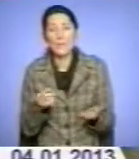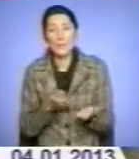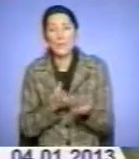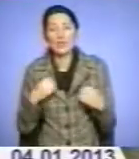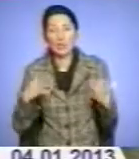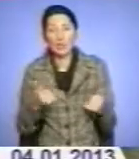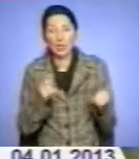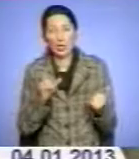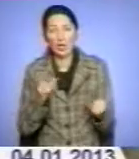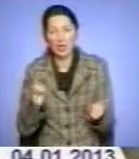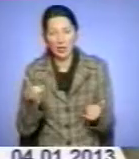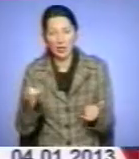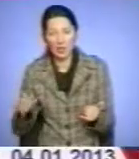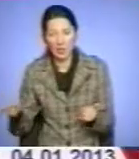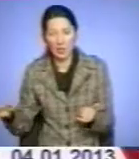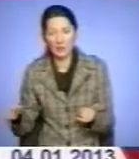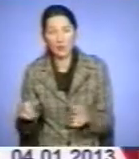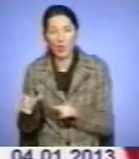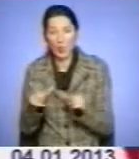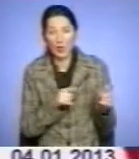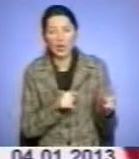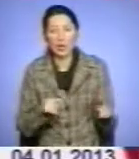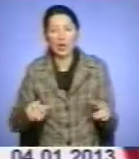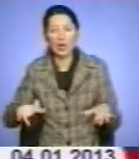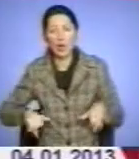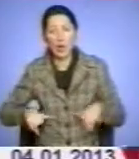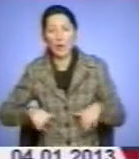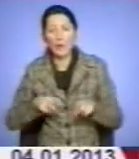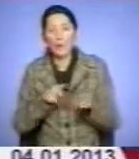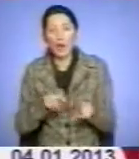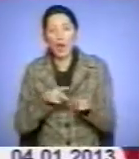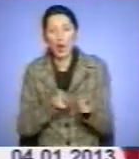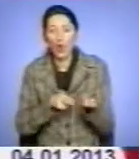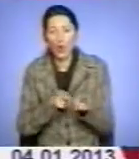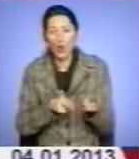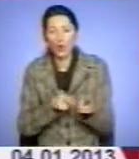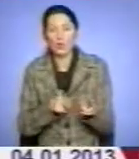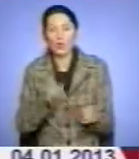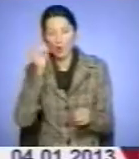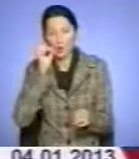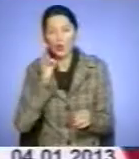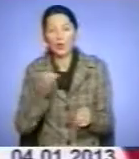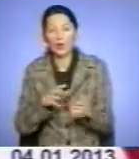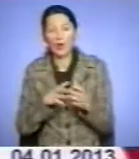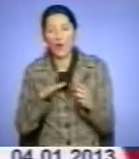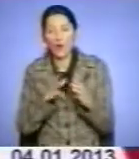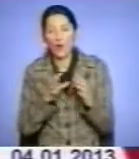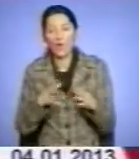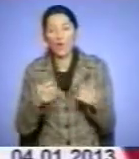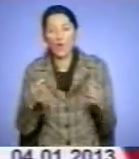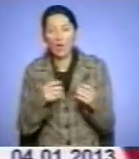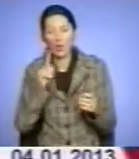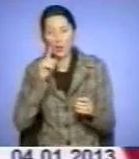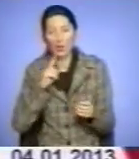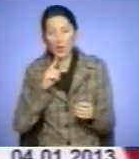кареті, конях, ослику, машинках. Із солодощів – цукрова вата, цукерки. Сувеніри та атракціони на різні смаки і для різного віку.